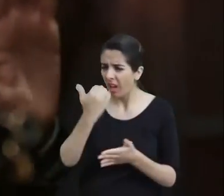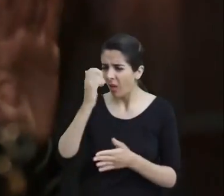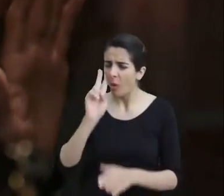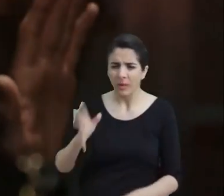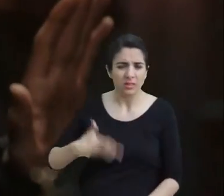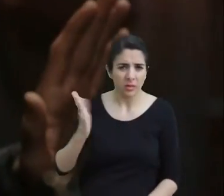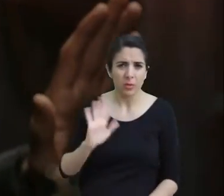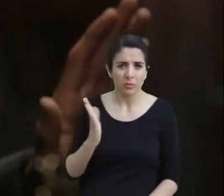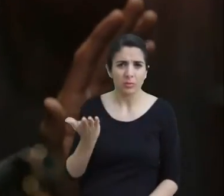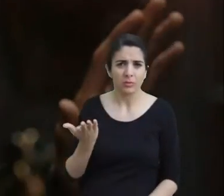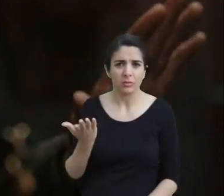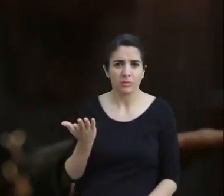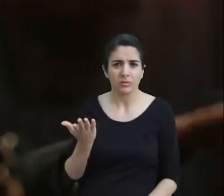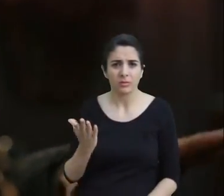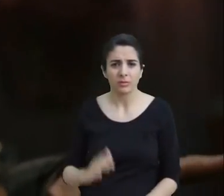Kan tutar beni.